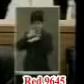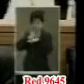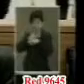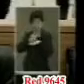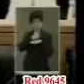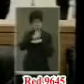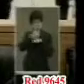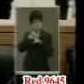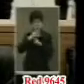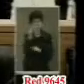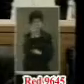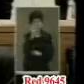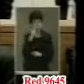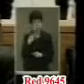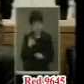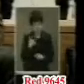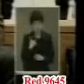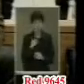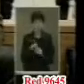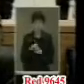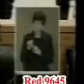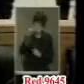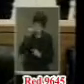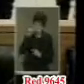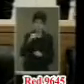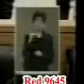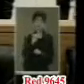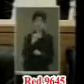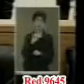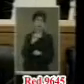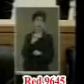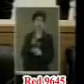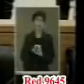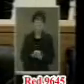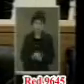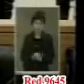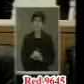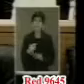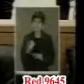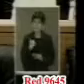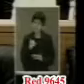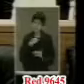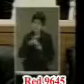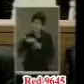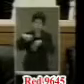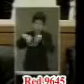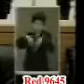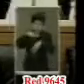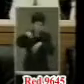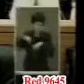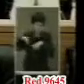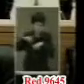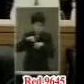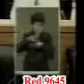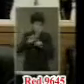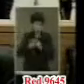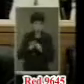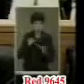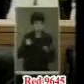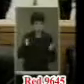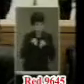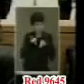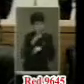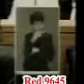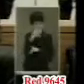รมที่ NBT นั้นยังเดินทางมาไม่ถึงนั้นแต่ว่าที่การชุมนุมหนึ่งกลุ่มพันธมิตรที่สะพานมกว